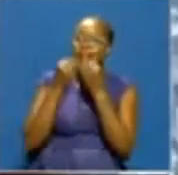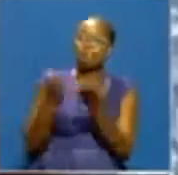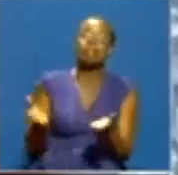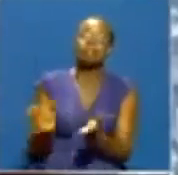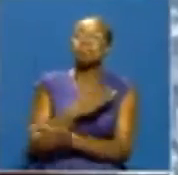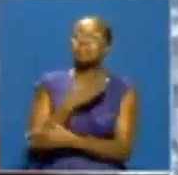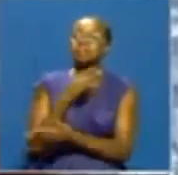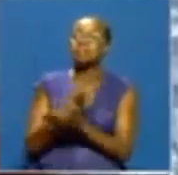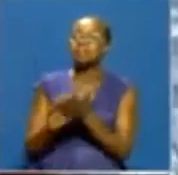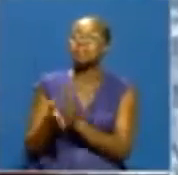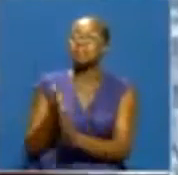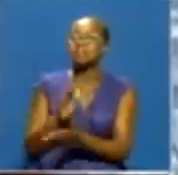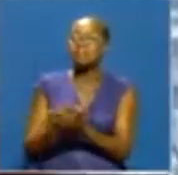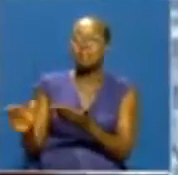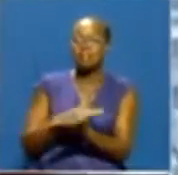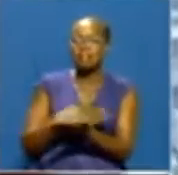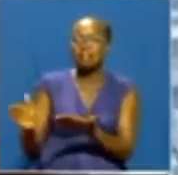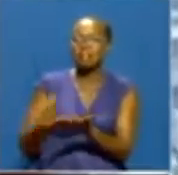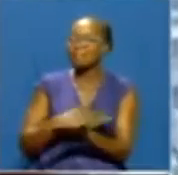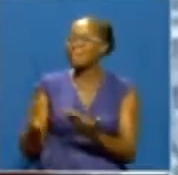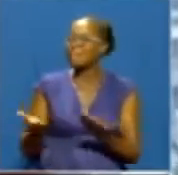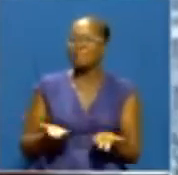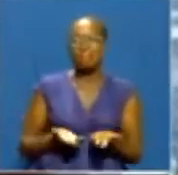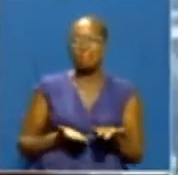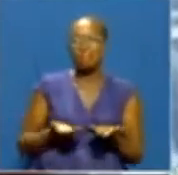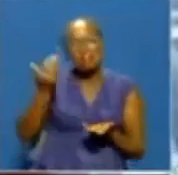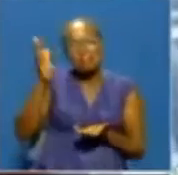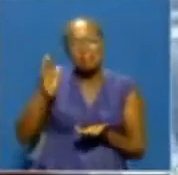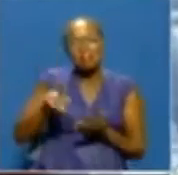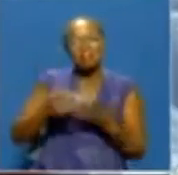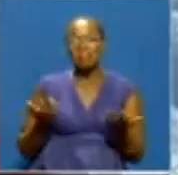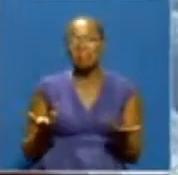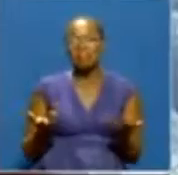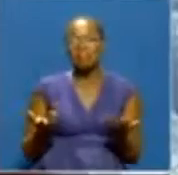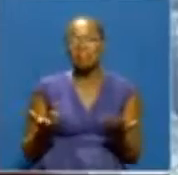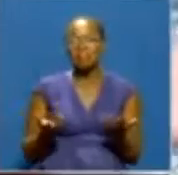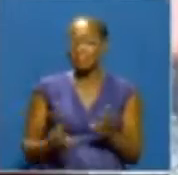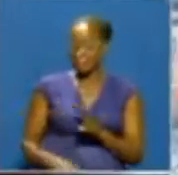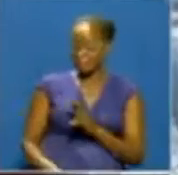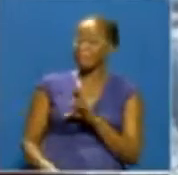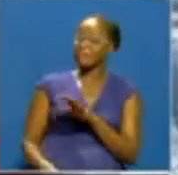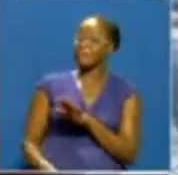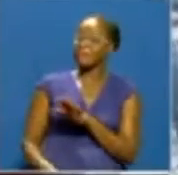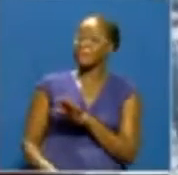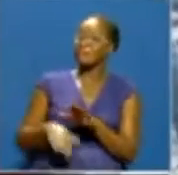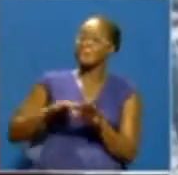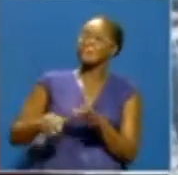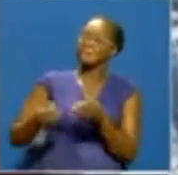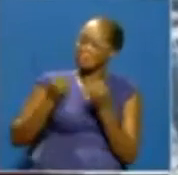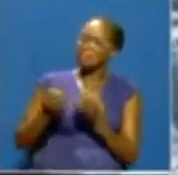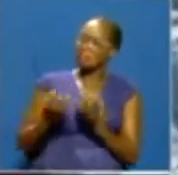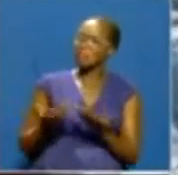kusaidia. Unabaki ni kama ujuti utaanzia wapi. Na ukiangalia hapa sokoni wamama ndio wako wengi hapa. Hapa